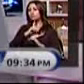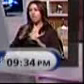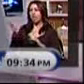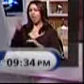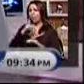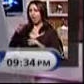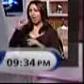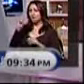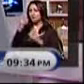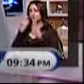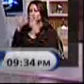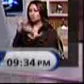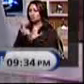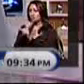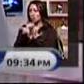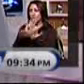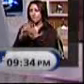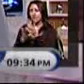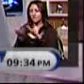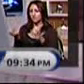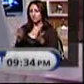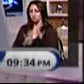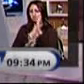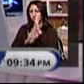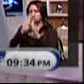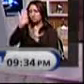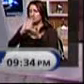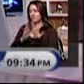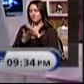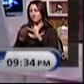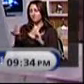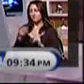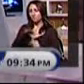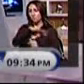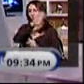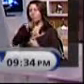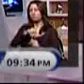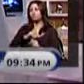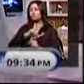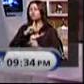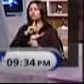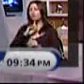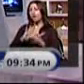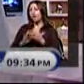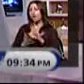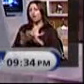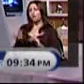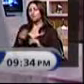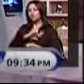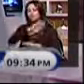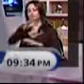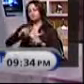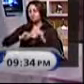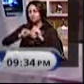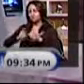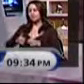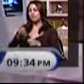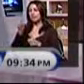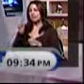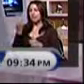المسلمين، في قطاعات من المجتمع المصري، القطاعات دي ما اشتركتش في الثورة، بس هي